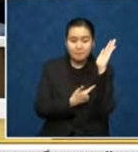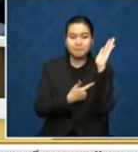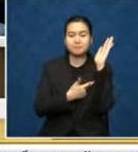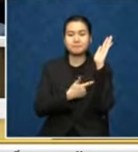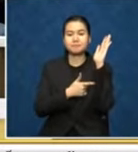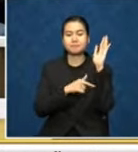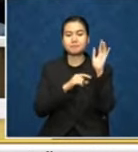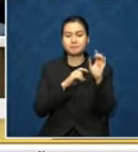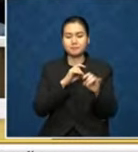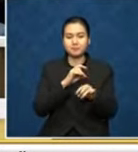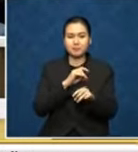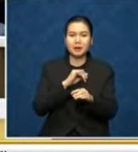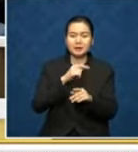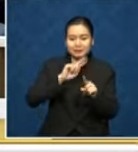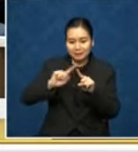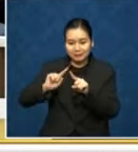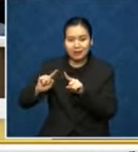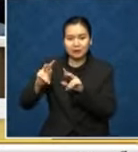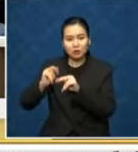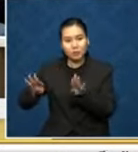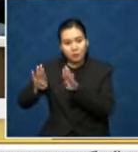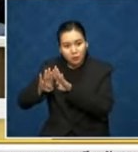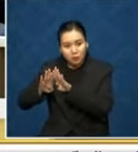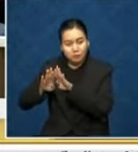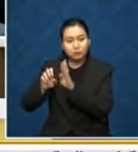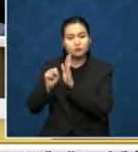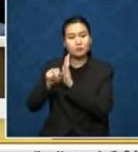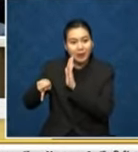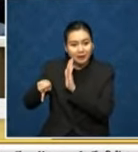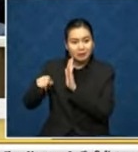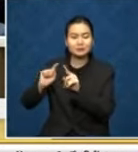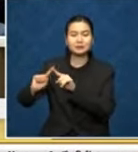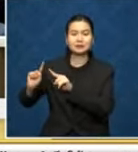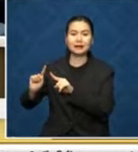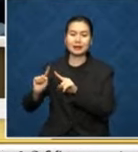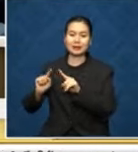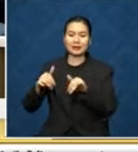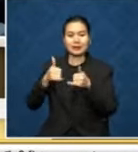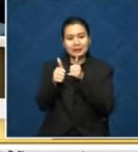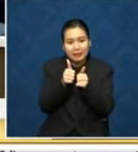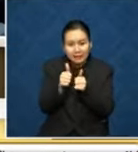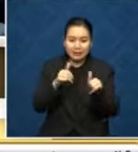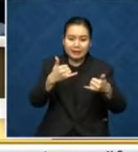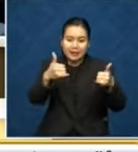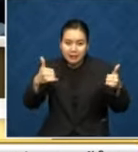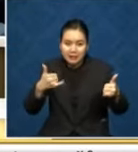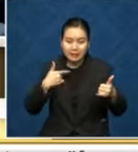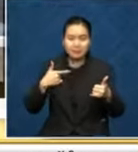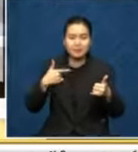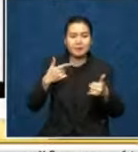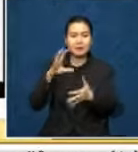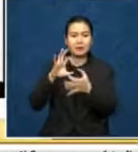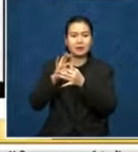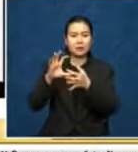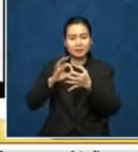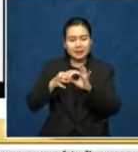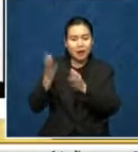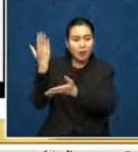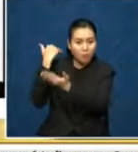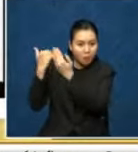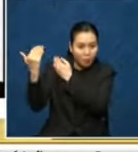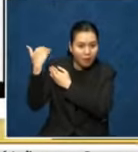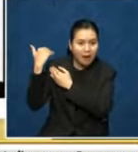ราชบุรีจังหวัดนครปฐมจังหวัดสุพรรณซึ่งการเล่นหรือการแข่งขันกีฬาวานานนั้นเป็นการส่งเสริมอาชีพ